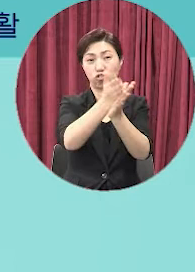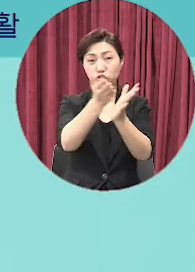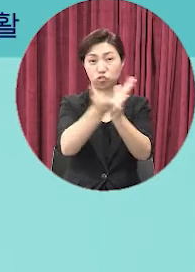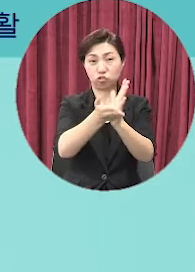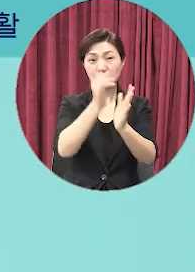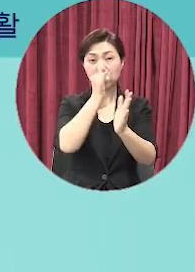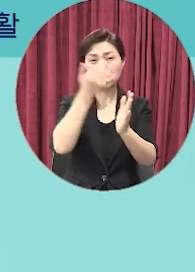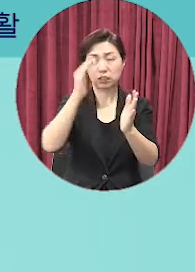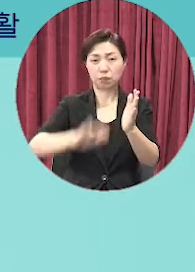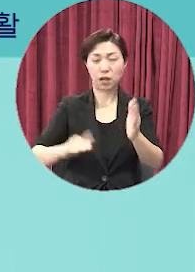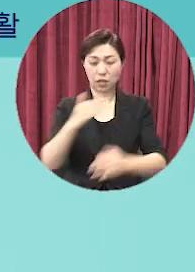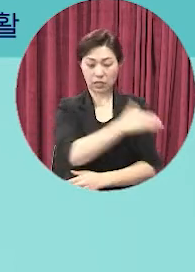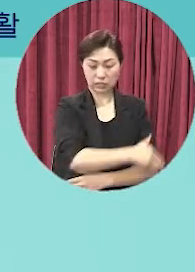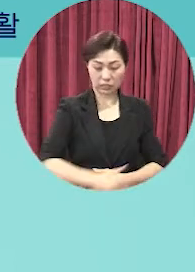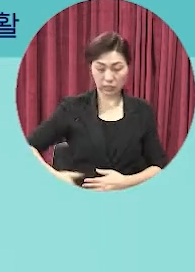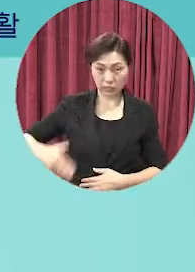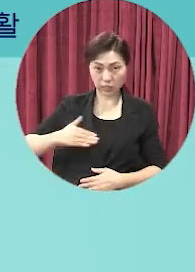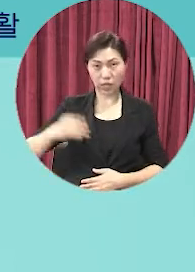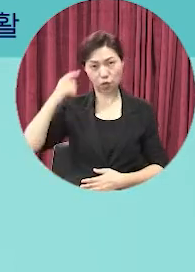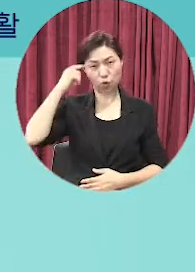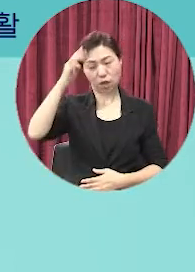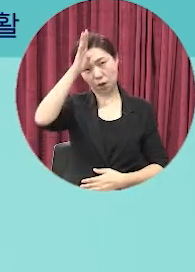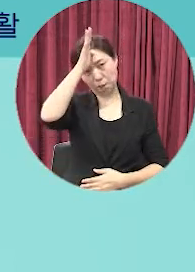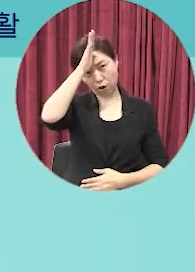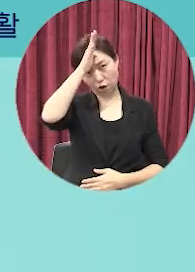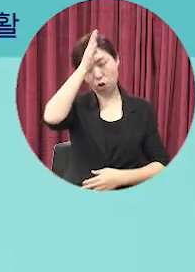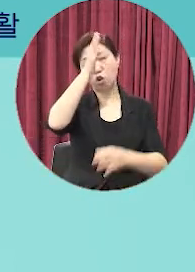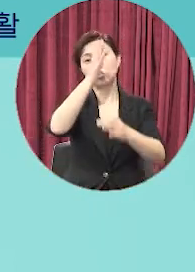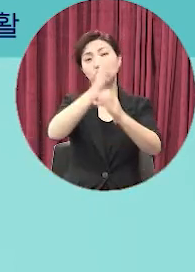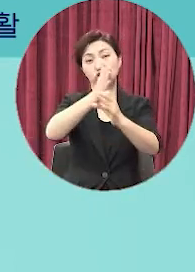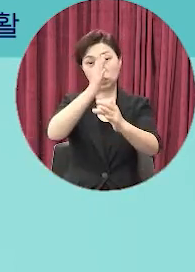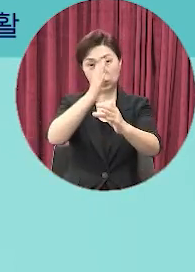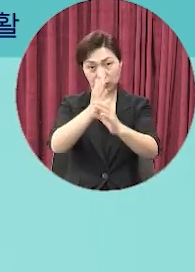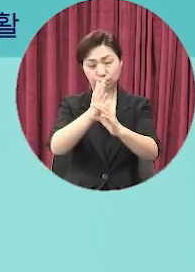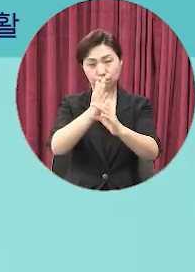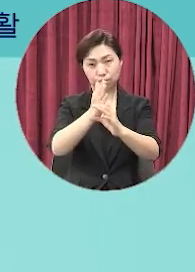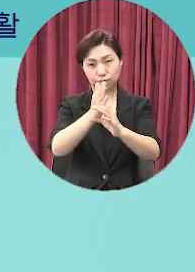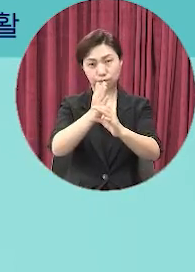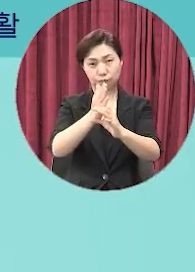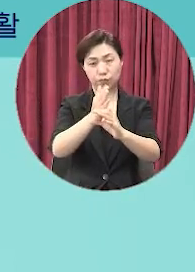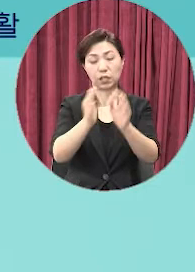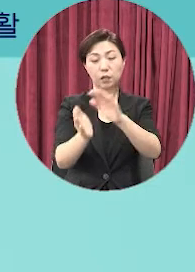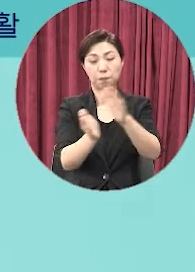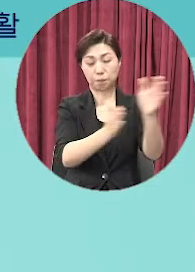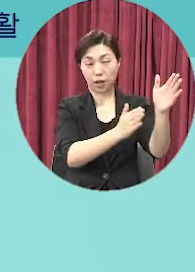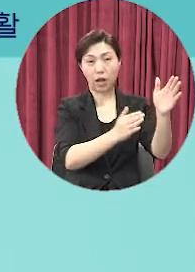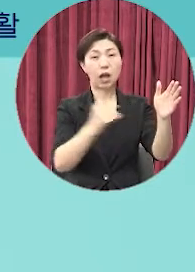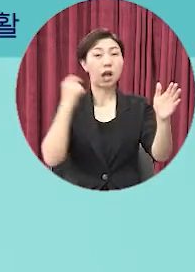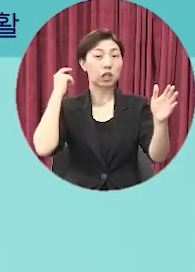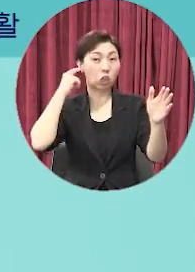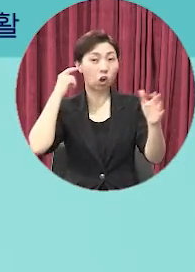있지만은 지체 내병변을 중심으로 시각, 청각 이렇게 장애 유형에 대해서